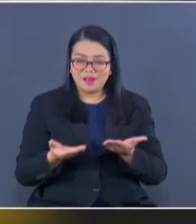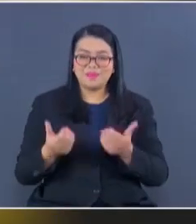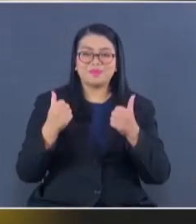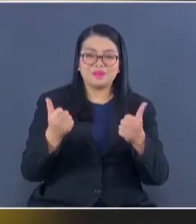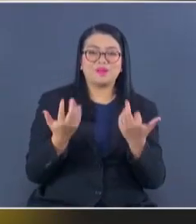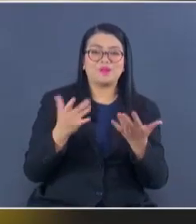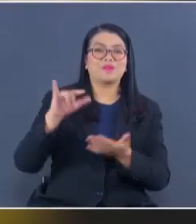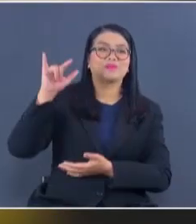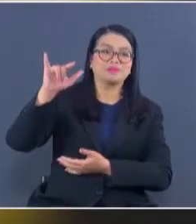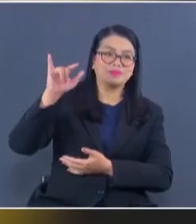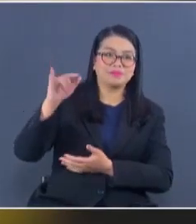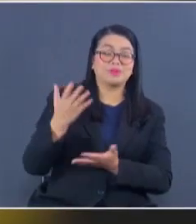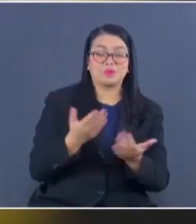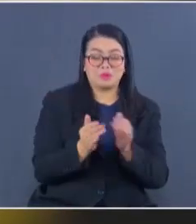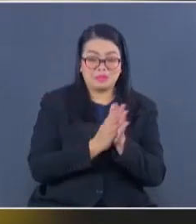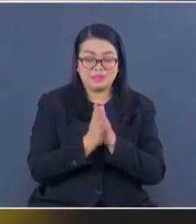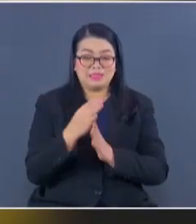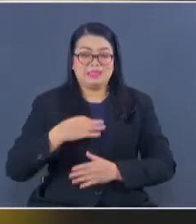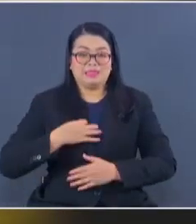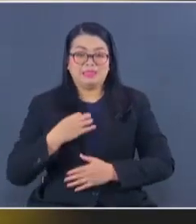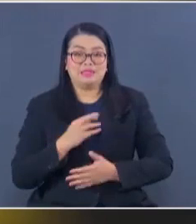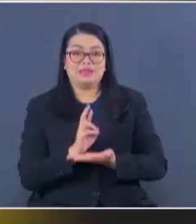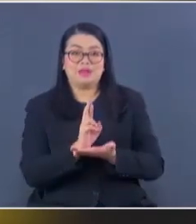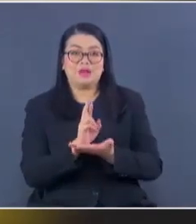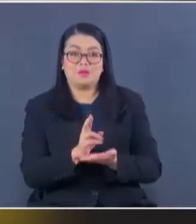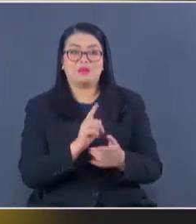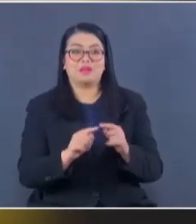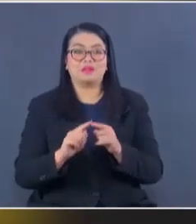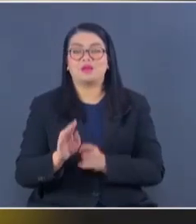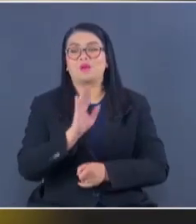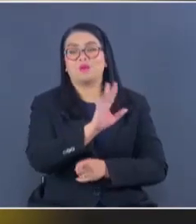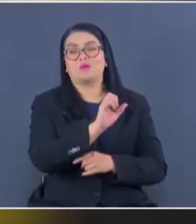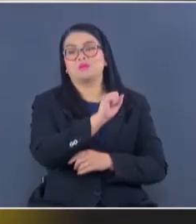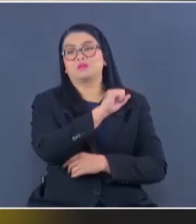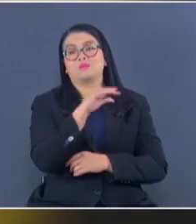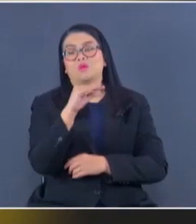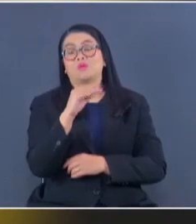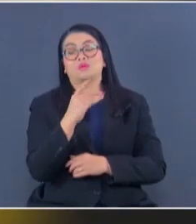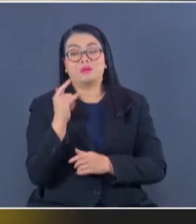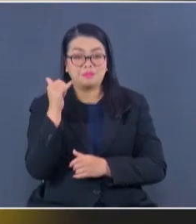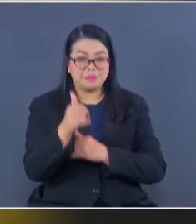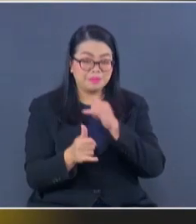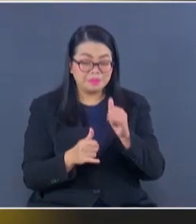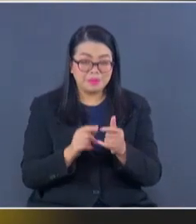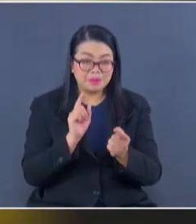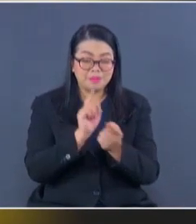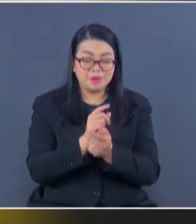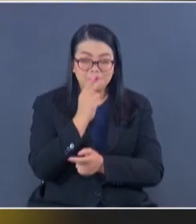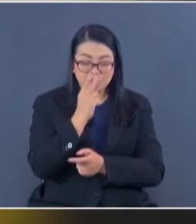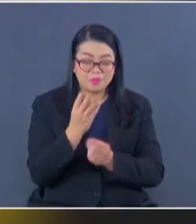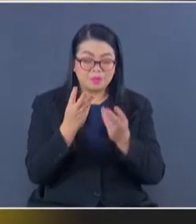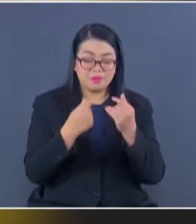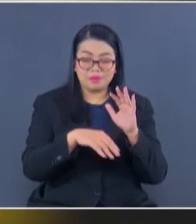บินแล้วก็ยังมีสิทธิ์รุ้นรับเสื้อและของรางวัลต่างๆจากทางสโมสรฟรีๆด้วยนะครับสามารถเข้าไปติดตามราย